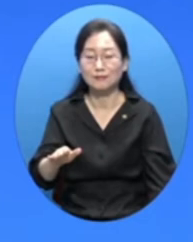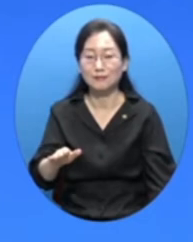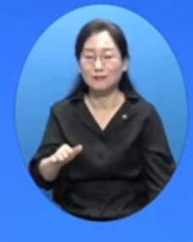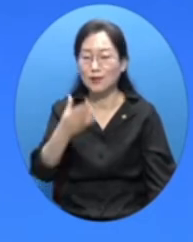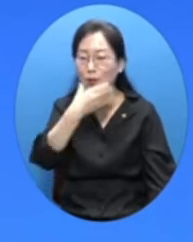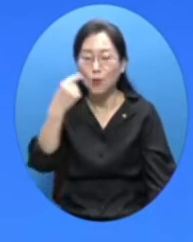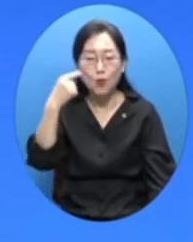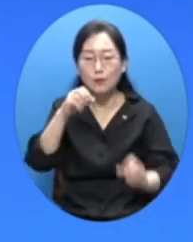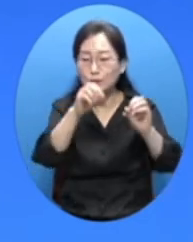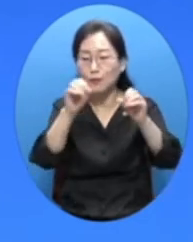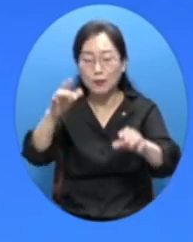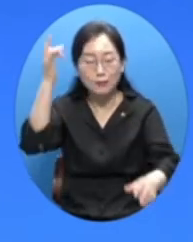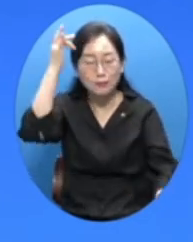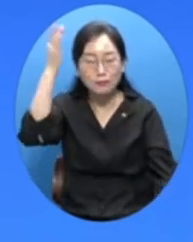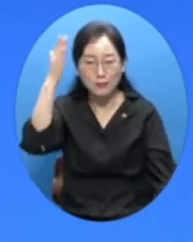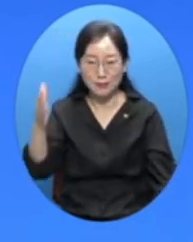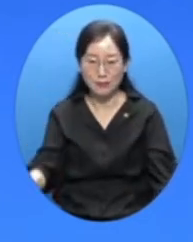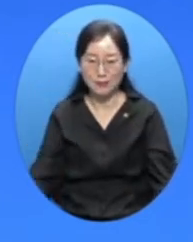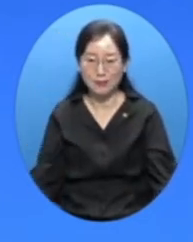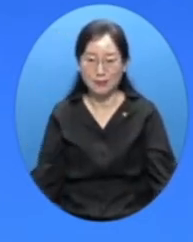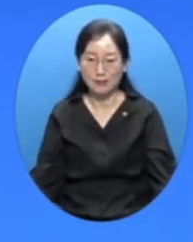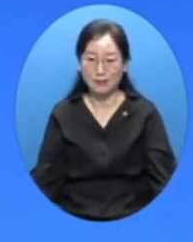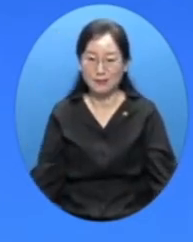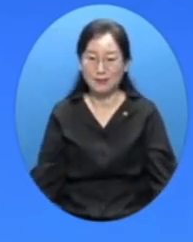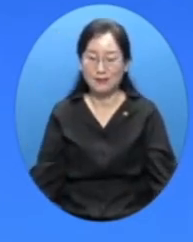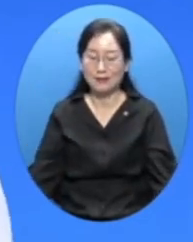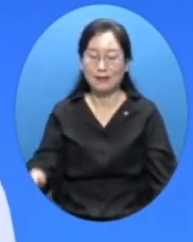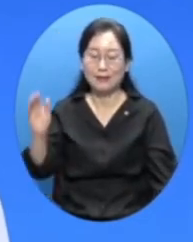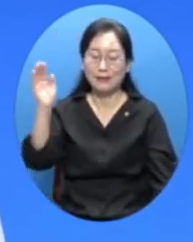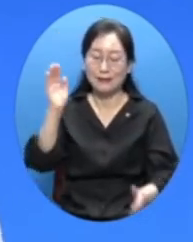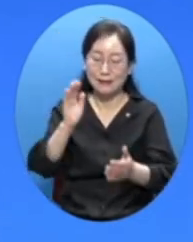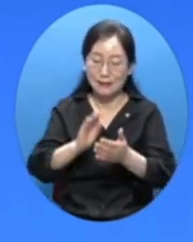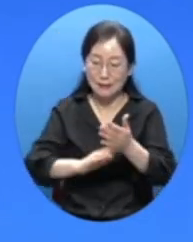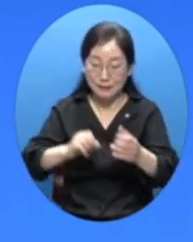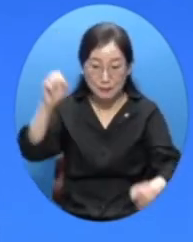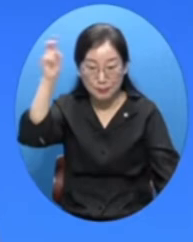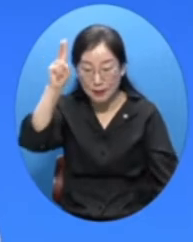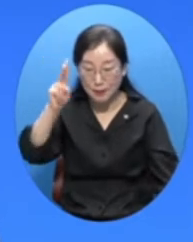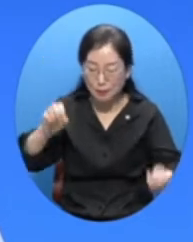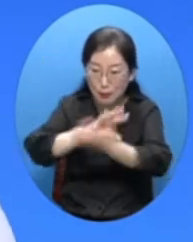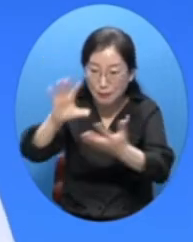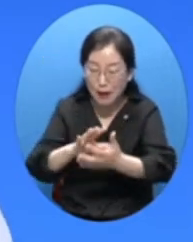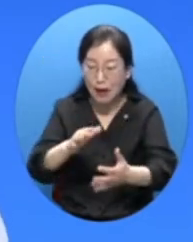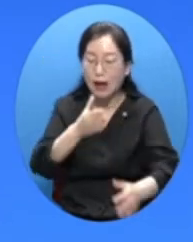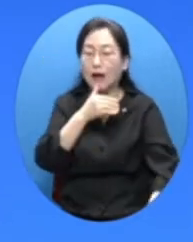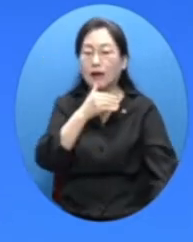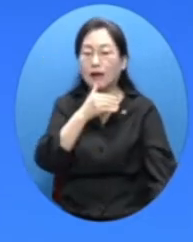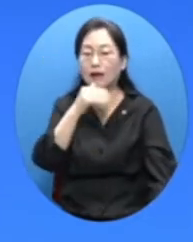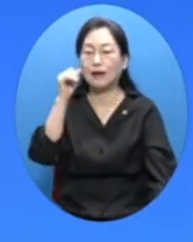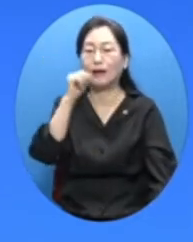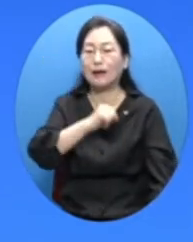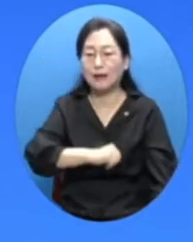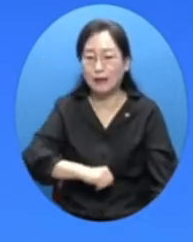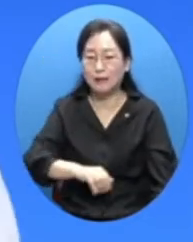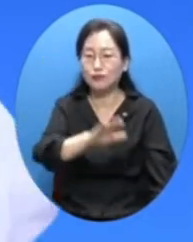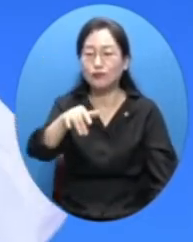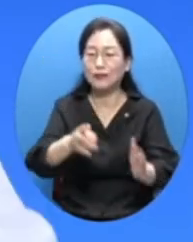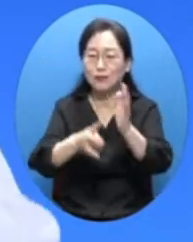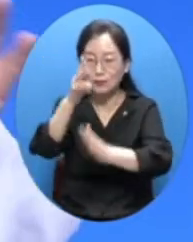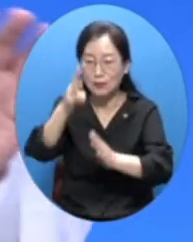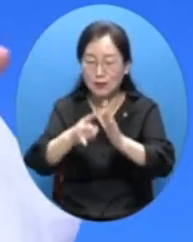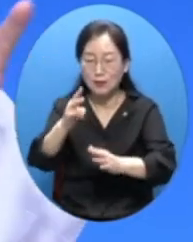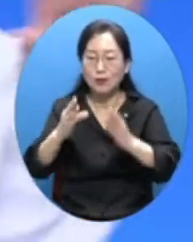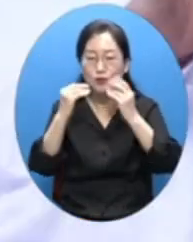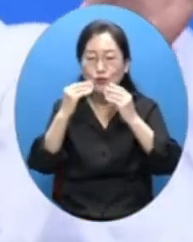복음 전파 사명을 깜빡 잊은 것입니다. 환란이 다가오자 그때서야 깨달았습니다. 아 우리가 예루살렘